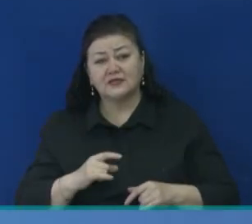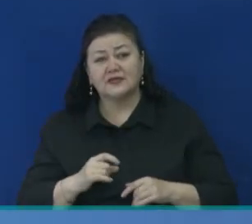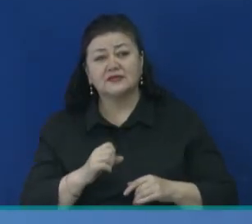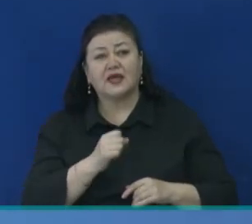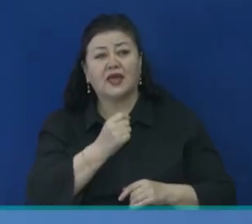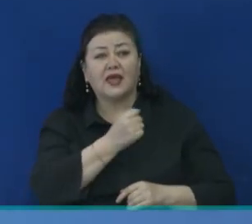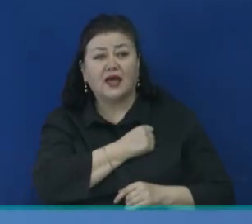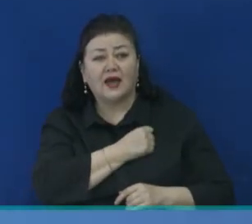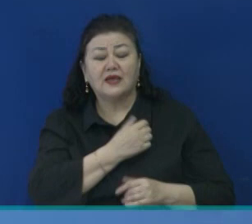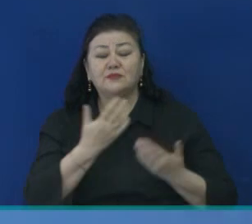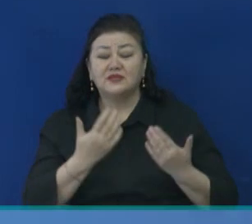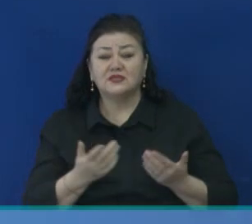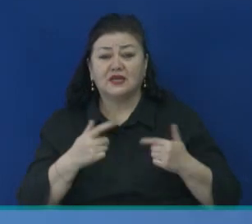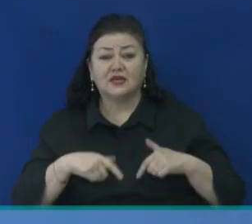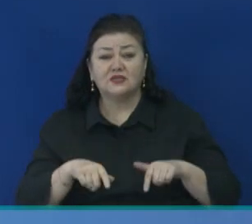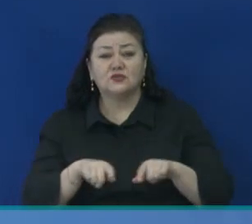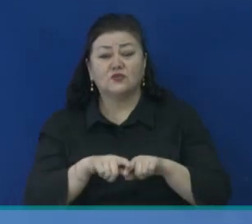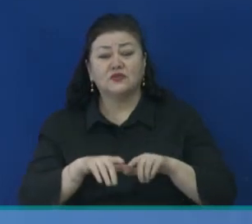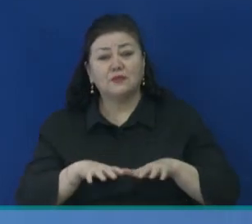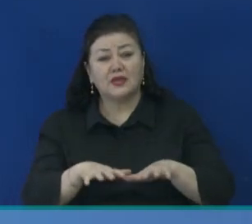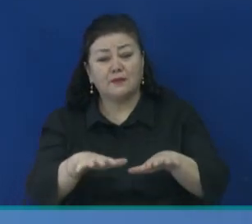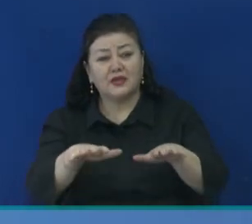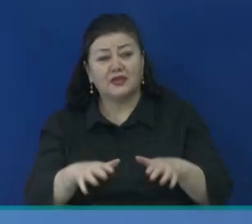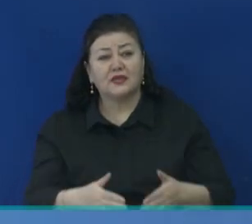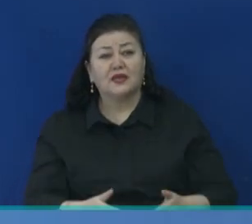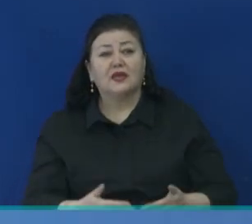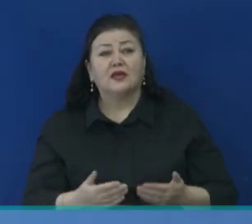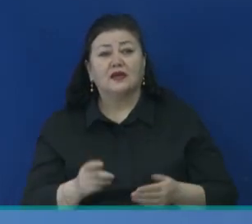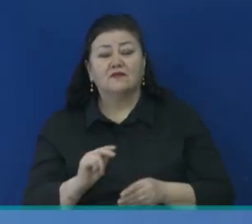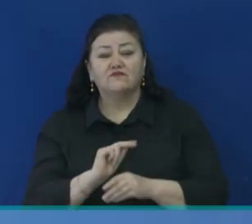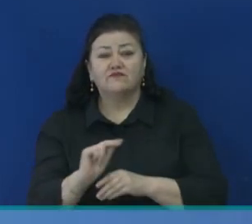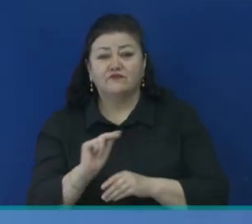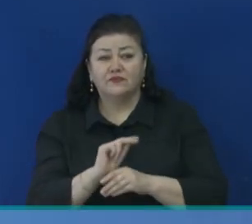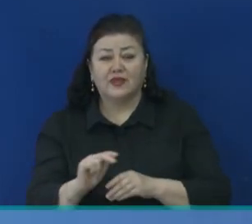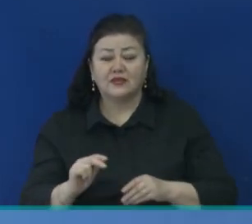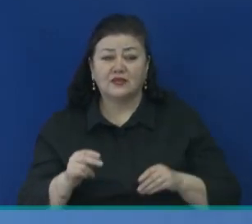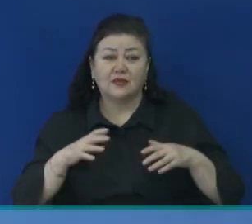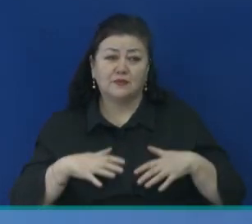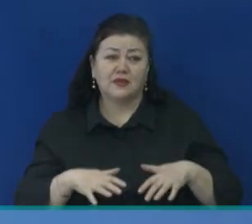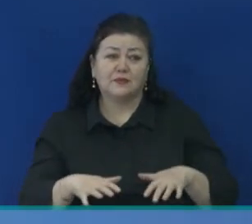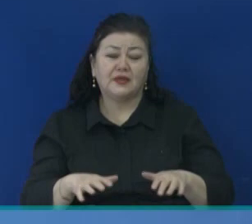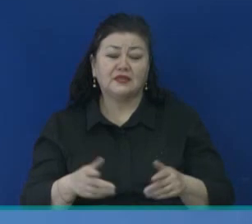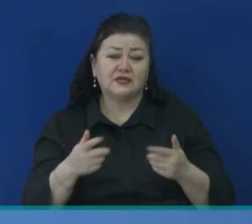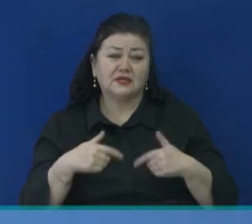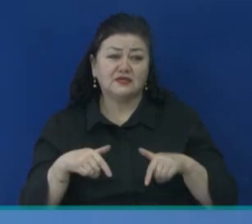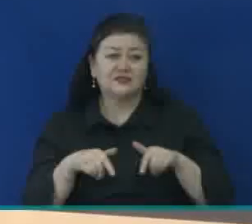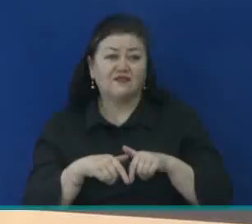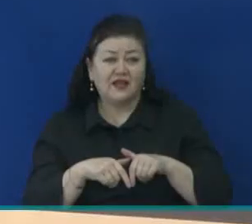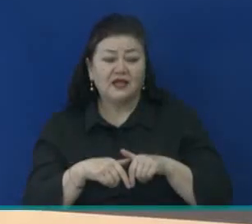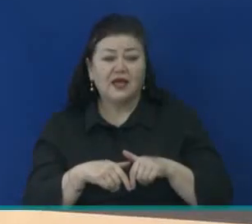жеңіс салтанатты іс-шарасы өтті. Патриоттық жиынды университеттің әскери кафедрасы мен кәсіподақ ұйымы ұйымдастырды.